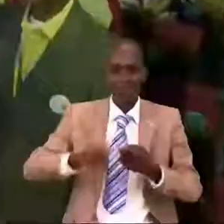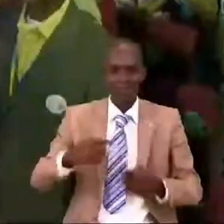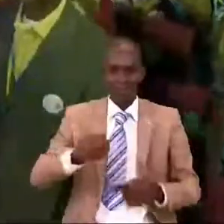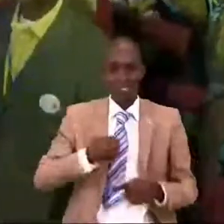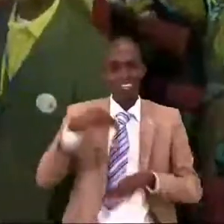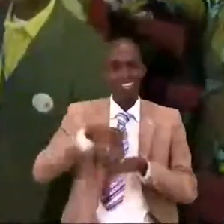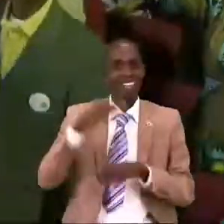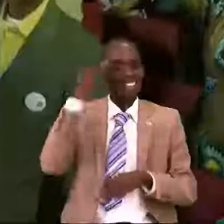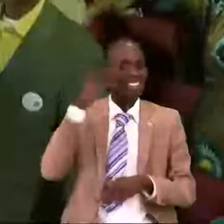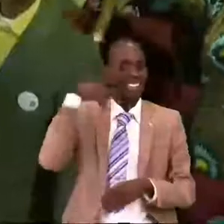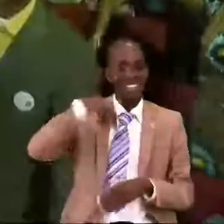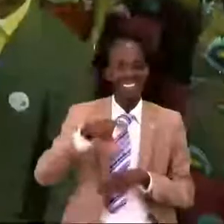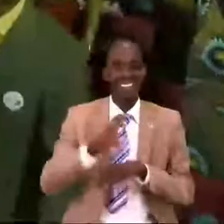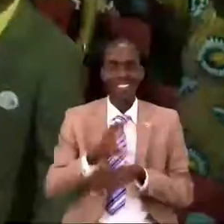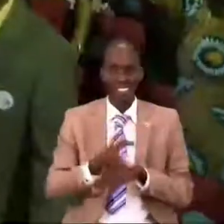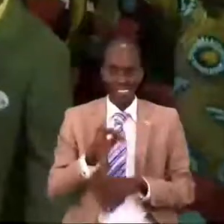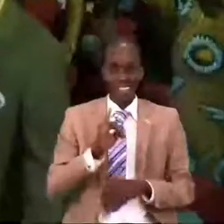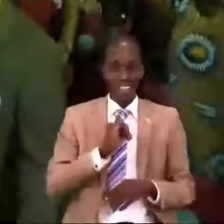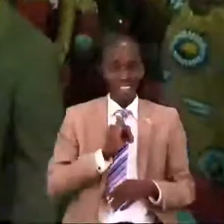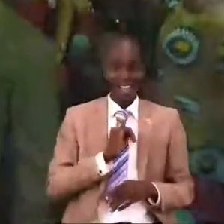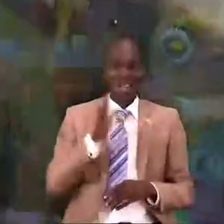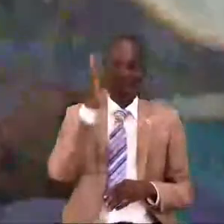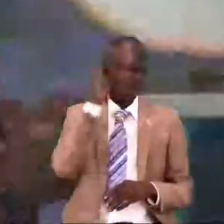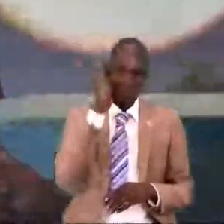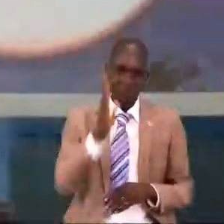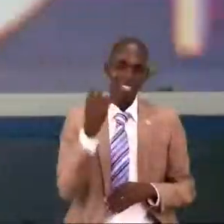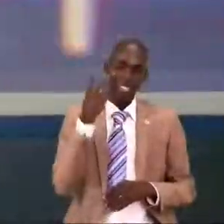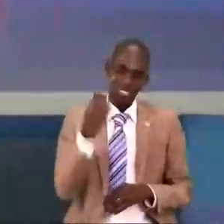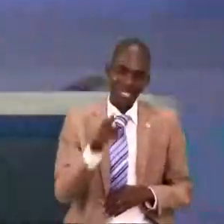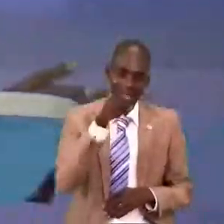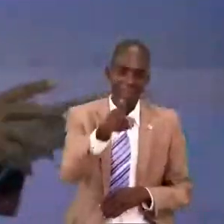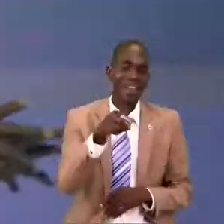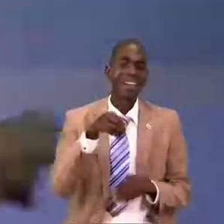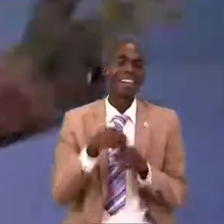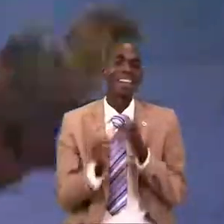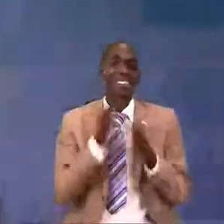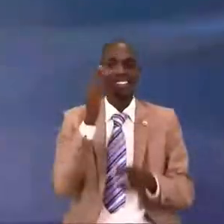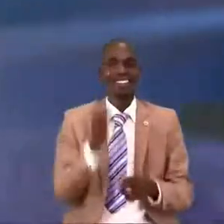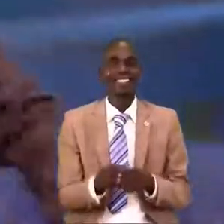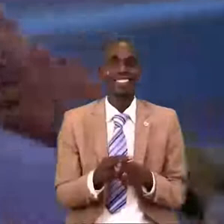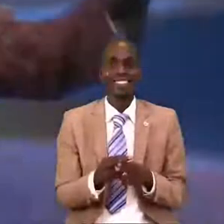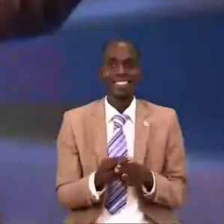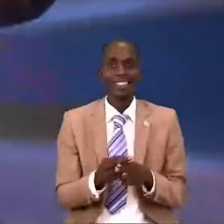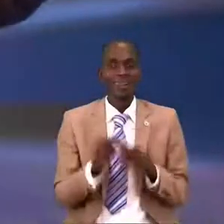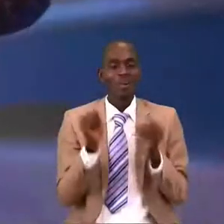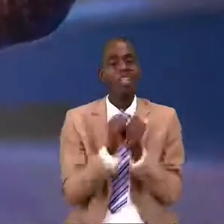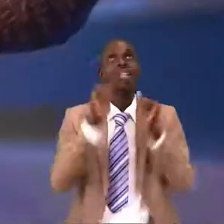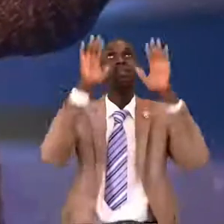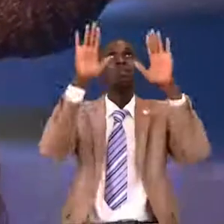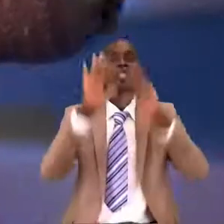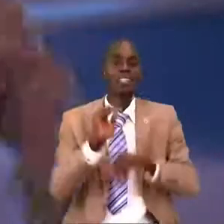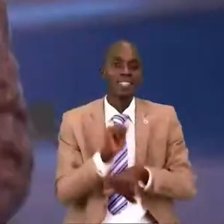Je te verrai. Avec miracle, avec le salut, avec la guérison, avec